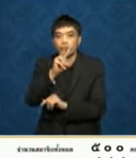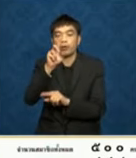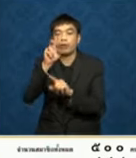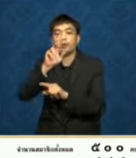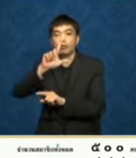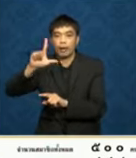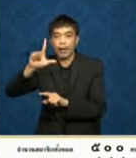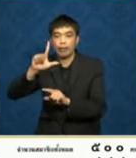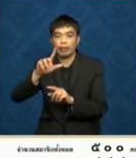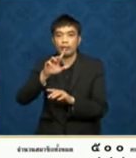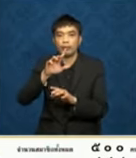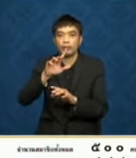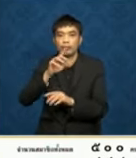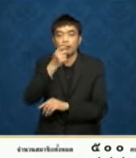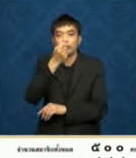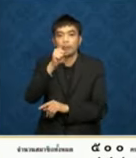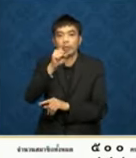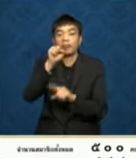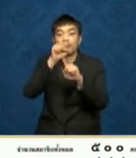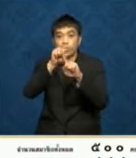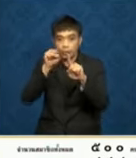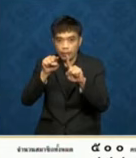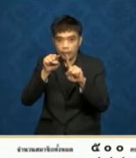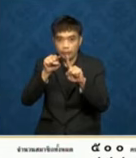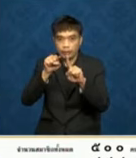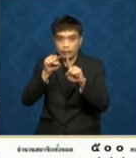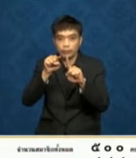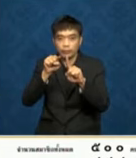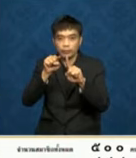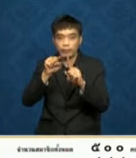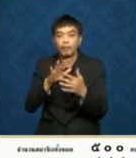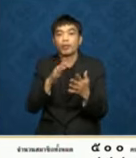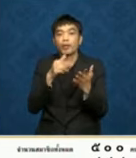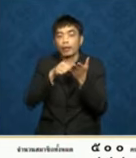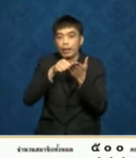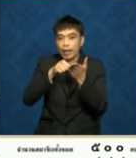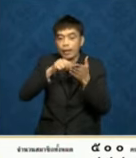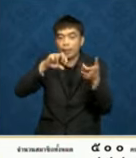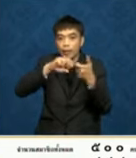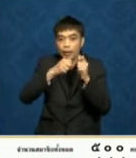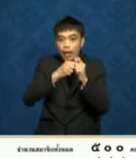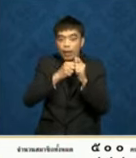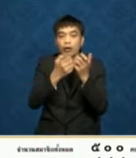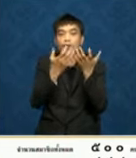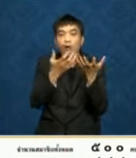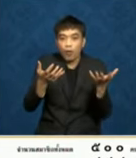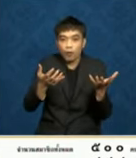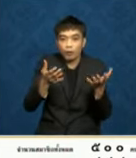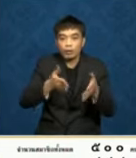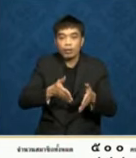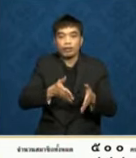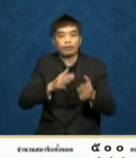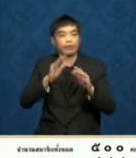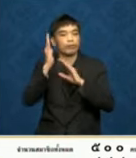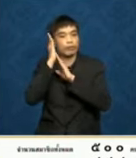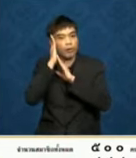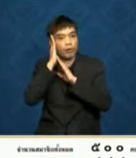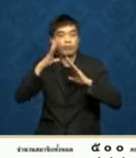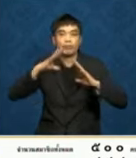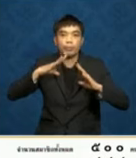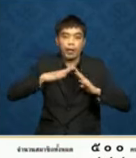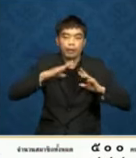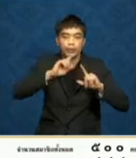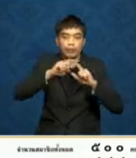ั้นเองหรือ 11% เป็นการใช้ปรัปงซ่อมอาคารนอนของในการค้มครอง